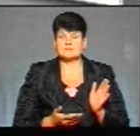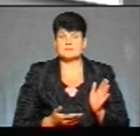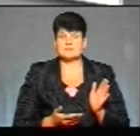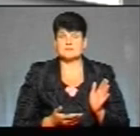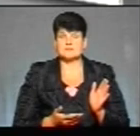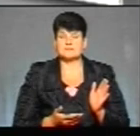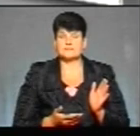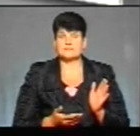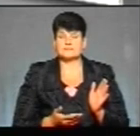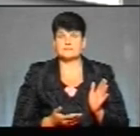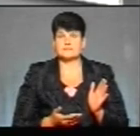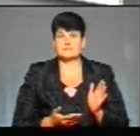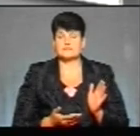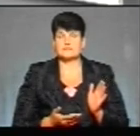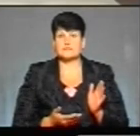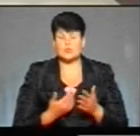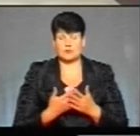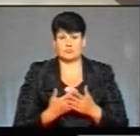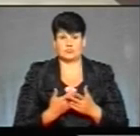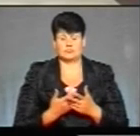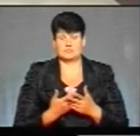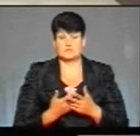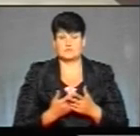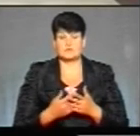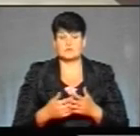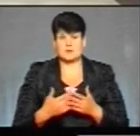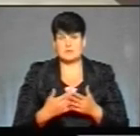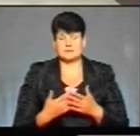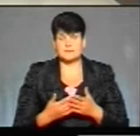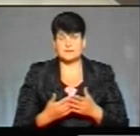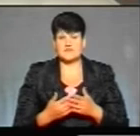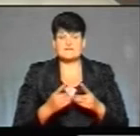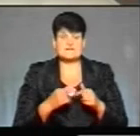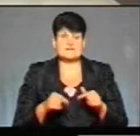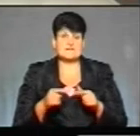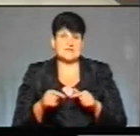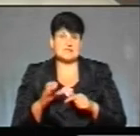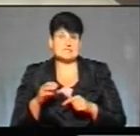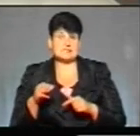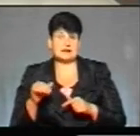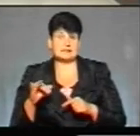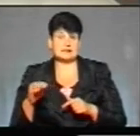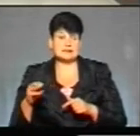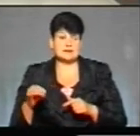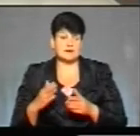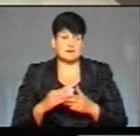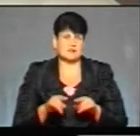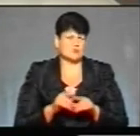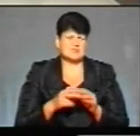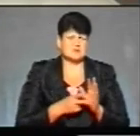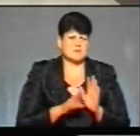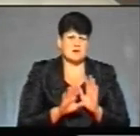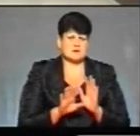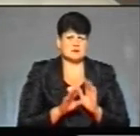плюс-мінус. Тобто і статистика, також відділи чи філії їхніх є також там не 17, а